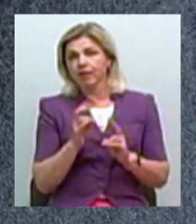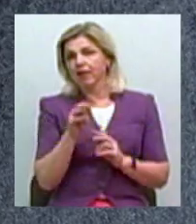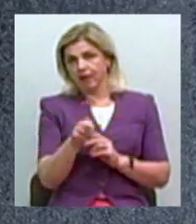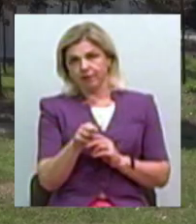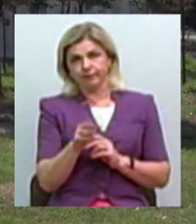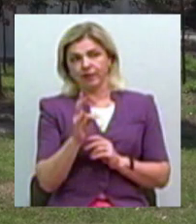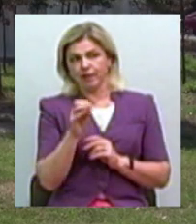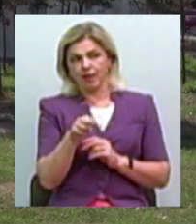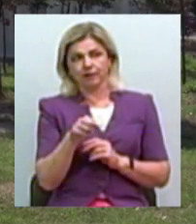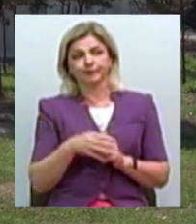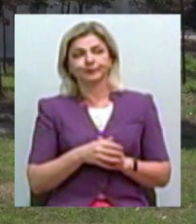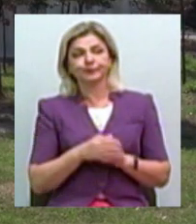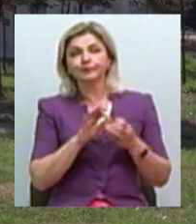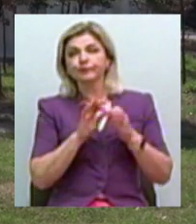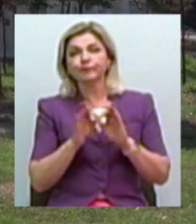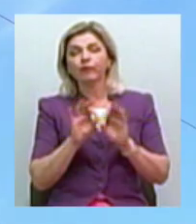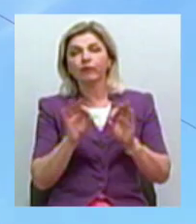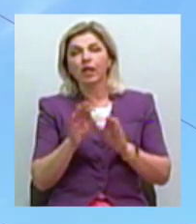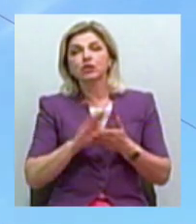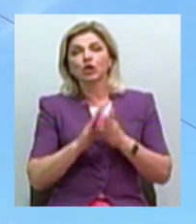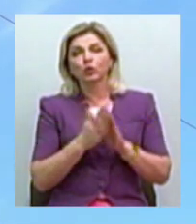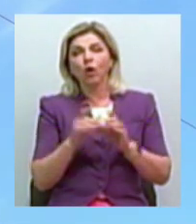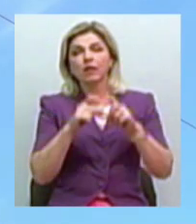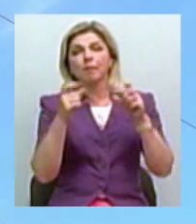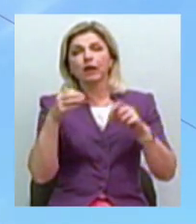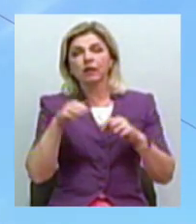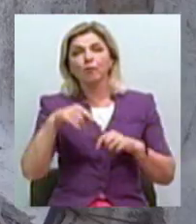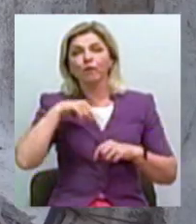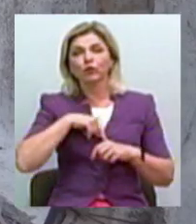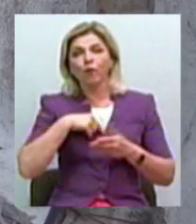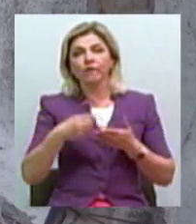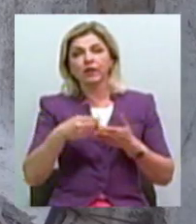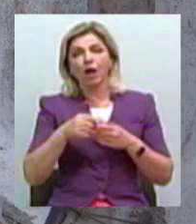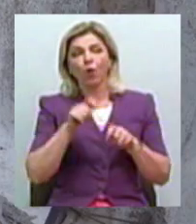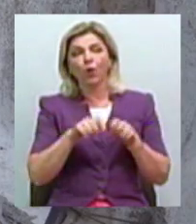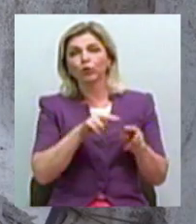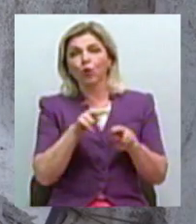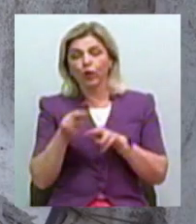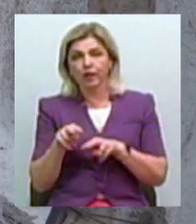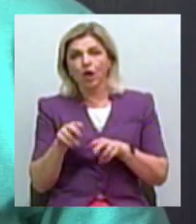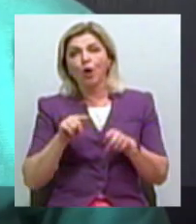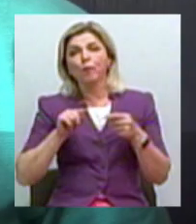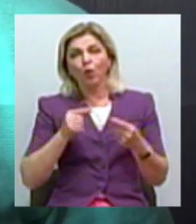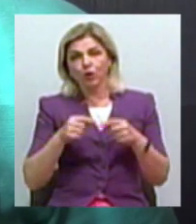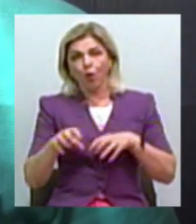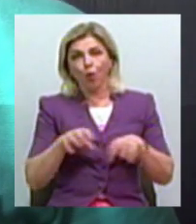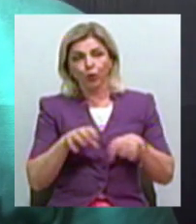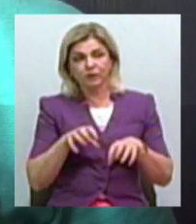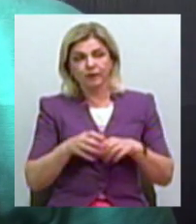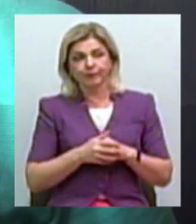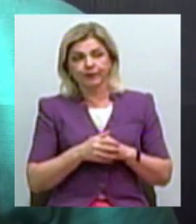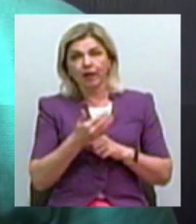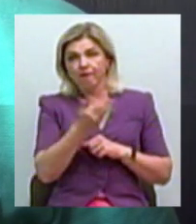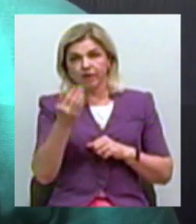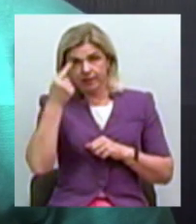Ні. Прокоментували ситуацію у департаменті внутрішнього фінансового контролю, нагляду та протидії корупції.